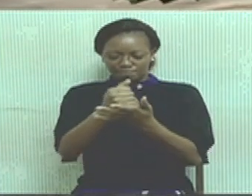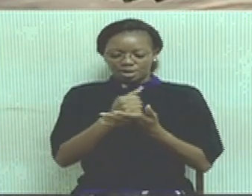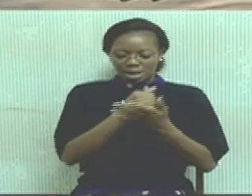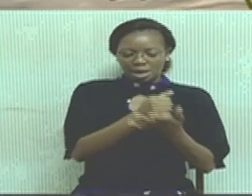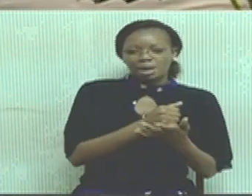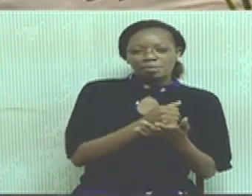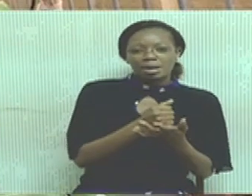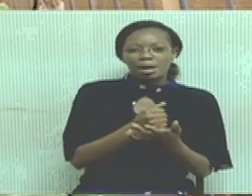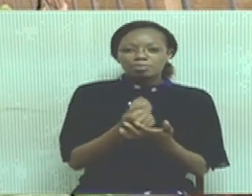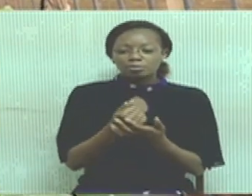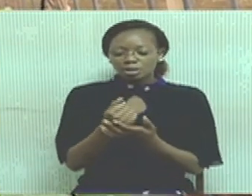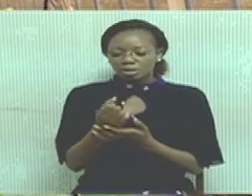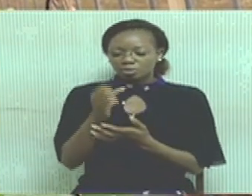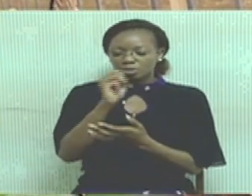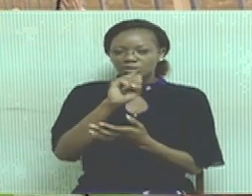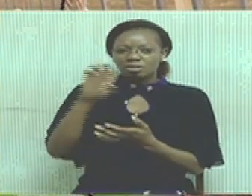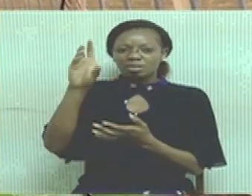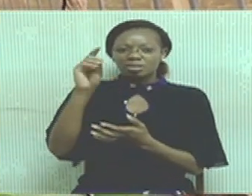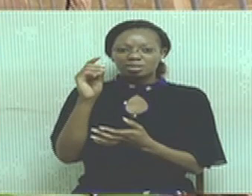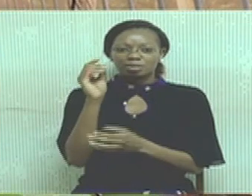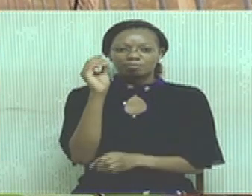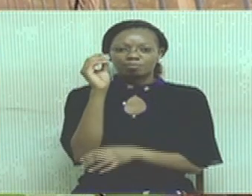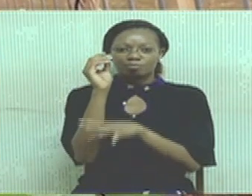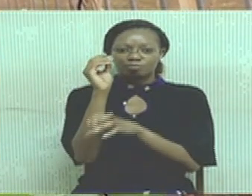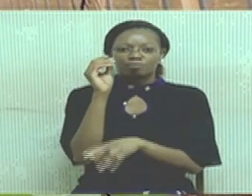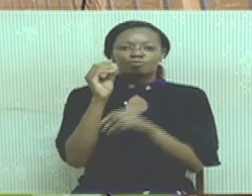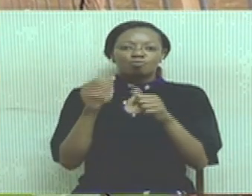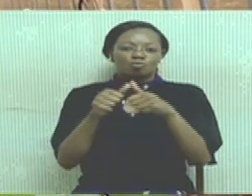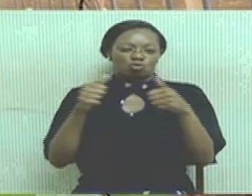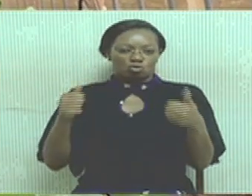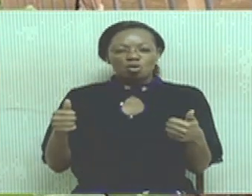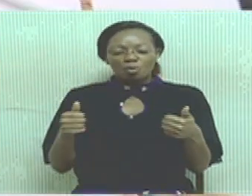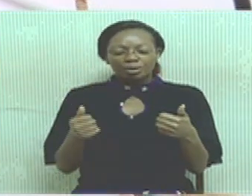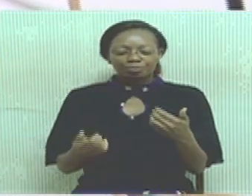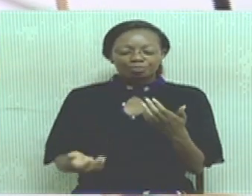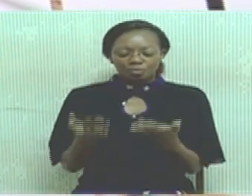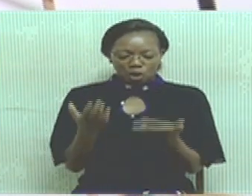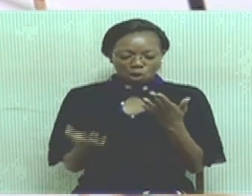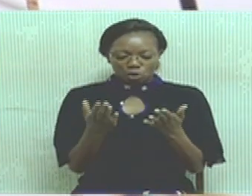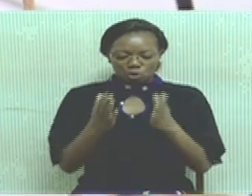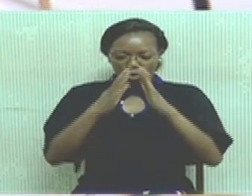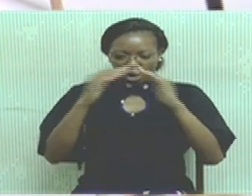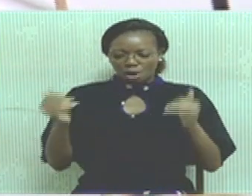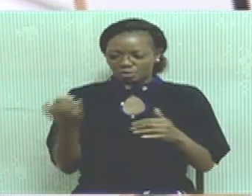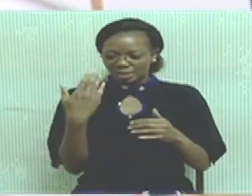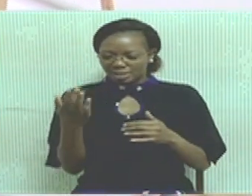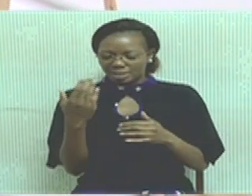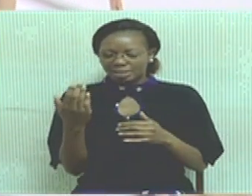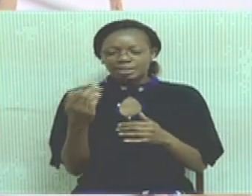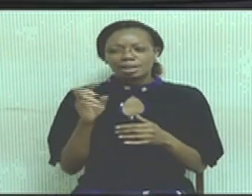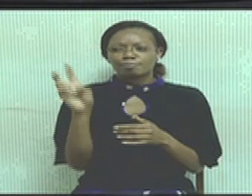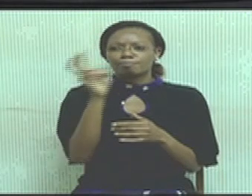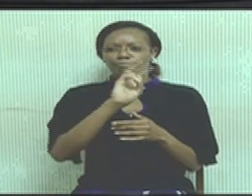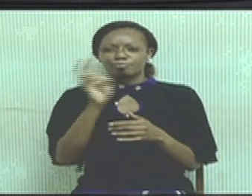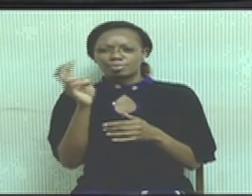ya kufanya hivyo. Pima pia hali joto ya mle ndani ya greenhouse. Iwapo mkulima atatumia mbinu